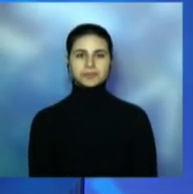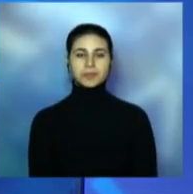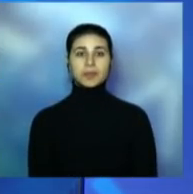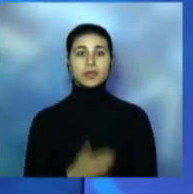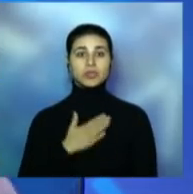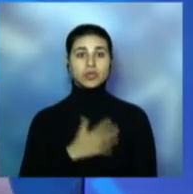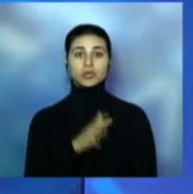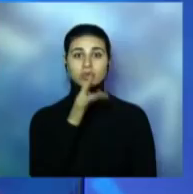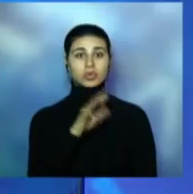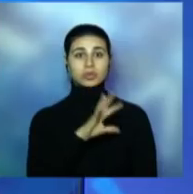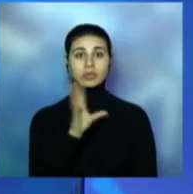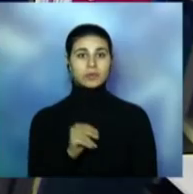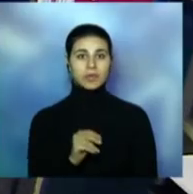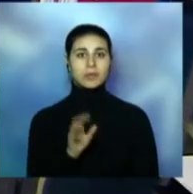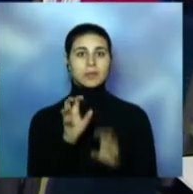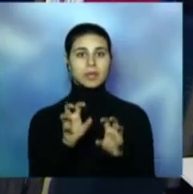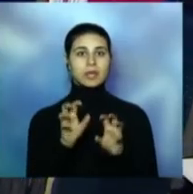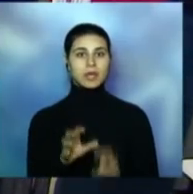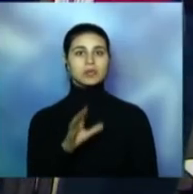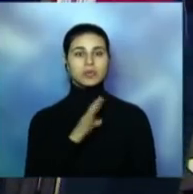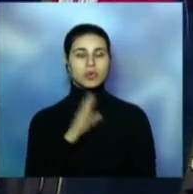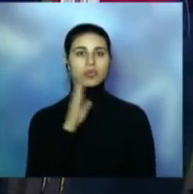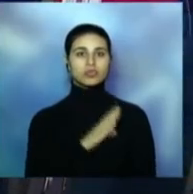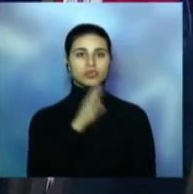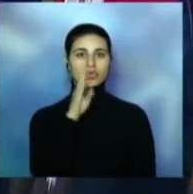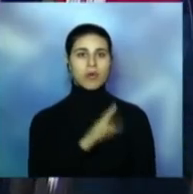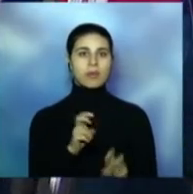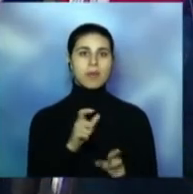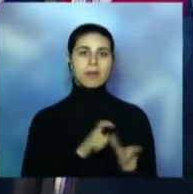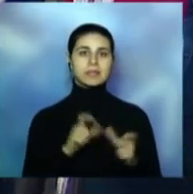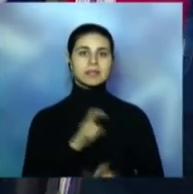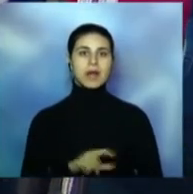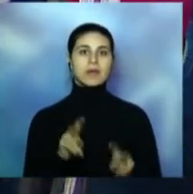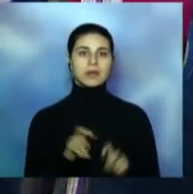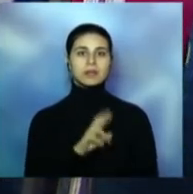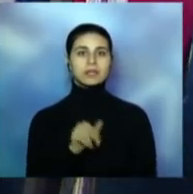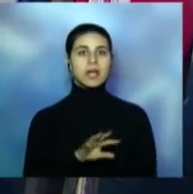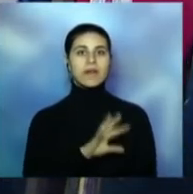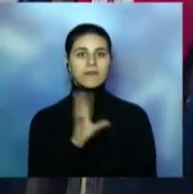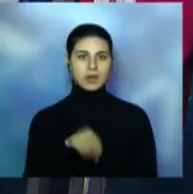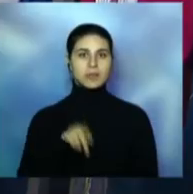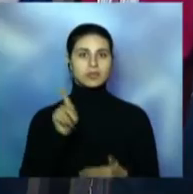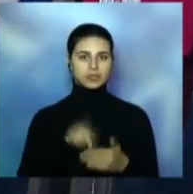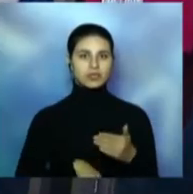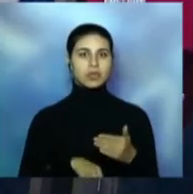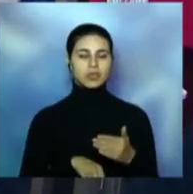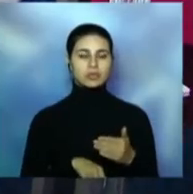ჩვენ დროს ყველაფერი წესი იყო, კანონი იყო მშობლებისაგან, პედაგოგებისაგან და ყველაფერი გჯეროდა.